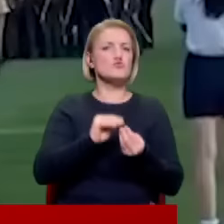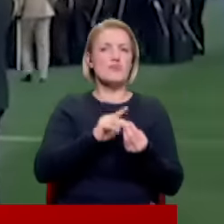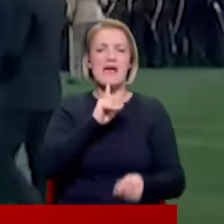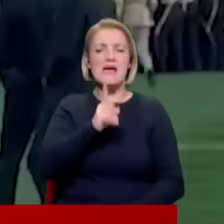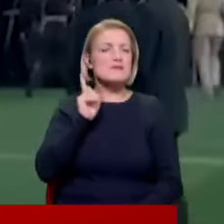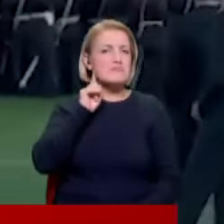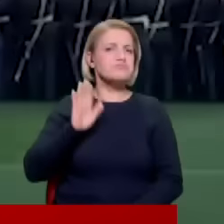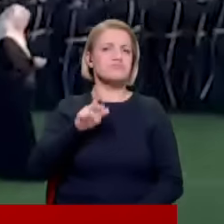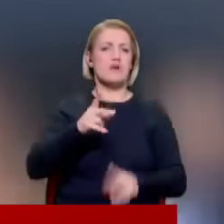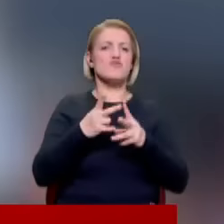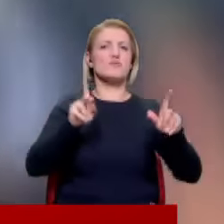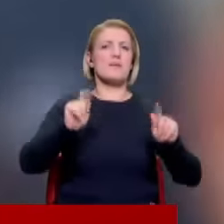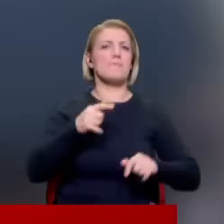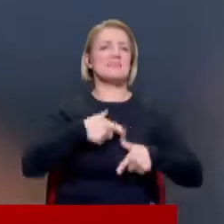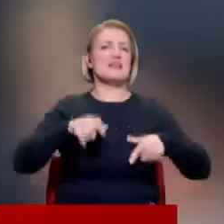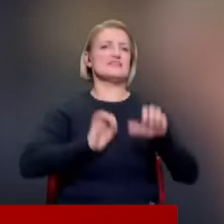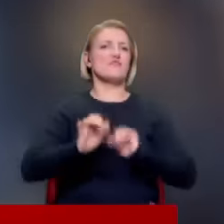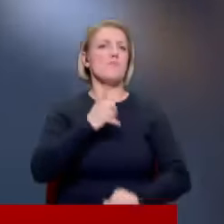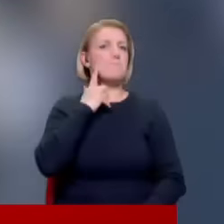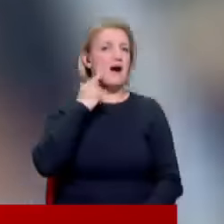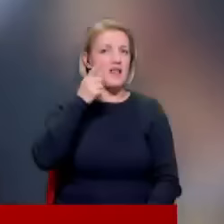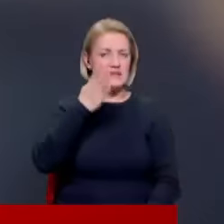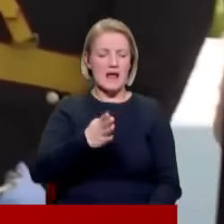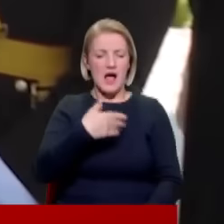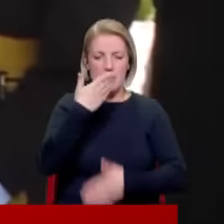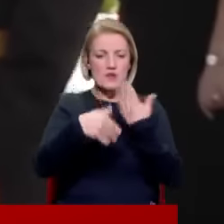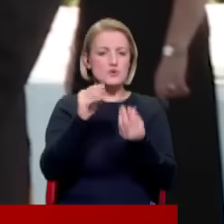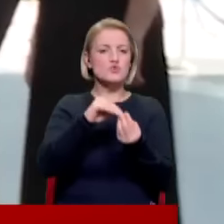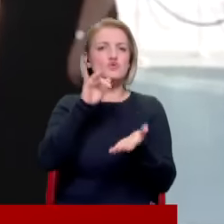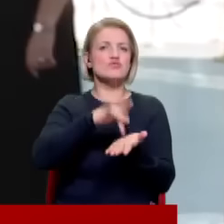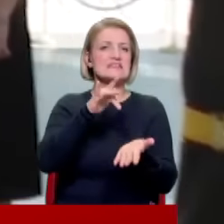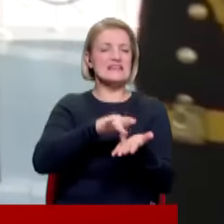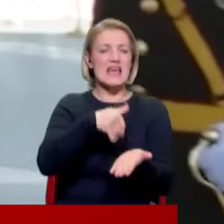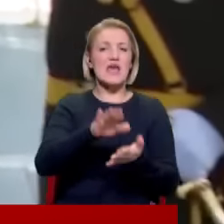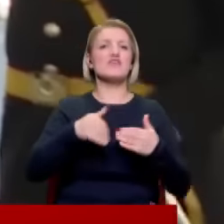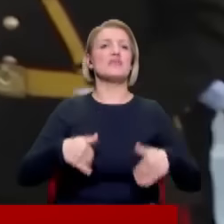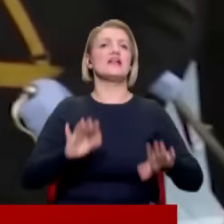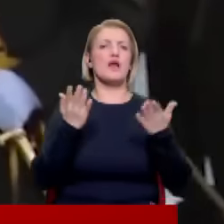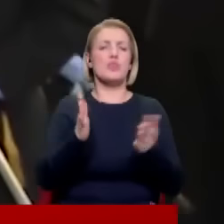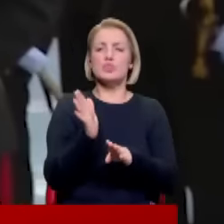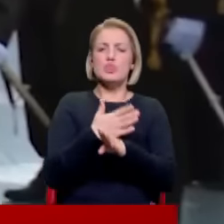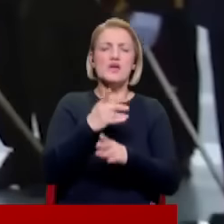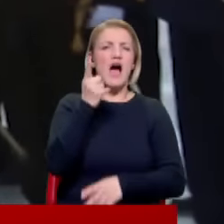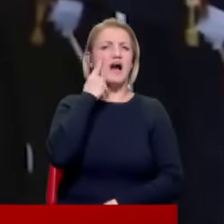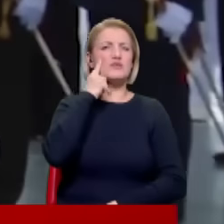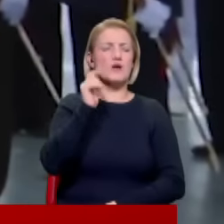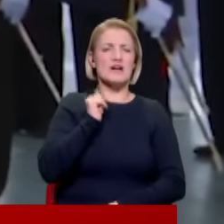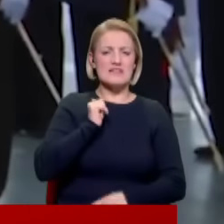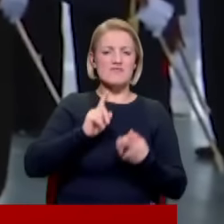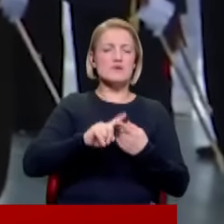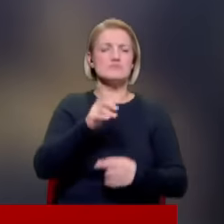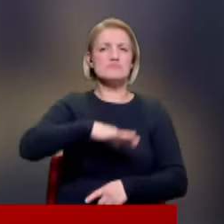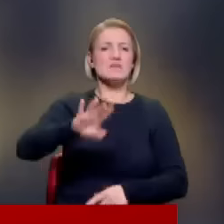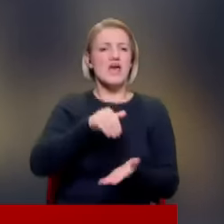emre itaatsizlik açıklaması yapan Milli Savunma Bakanlığı'na bahsedilen suçun cezası ihraç değilken neden Atatürkçü teğmen ve